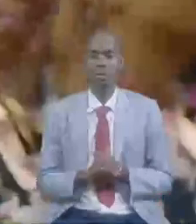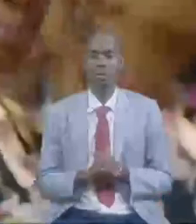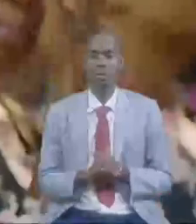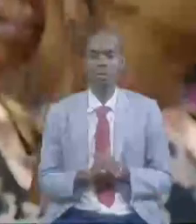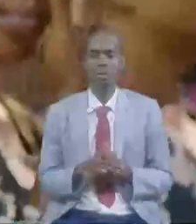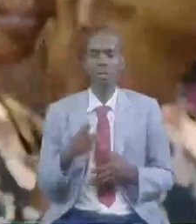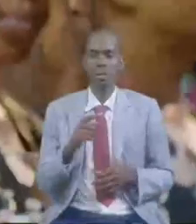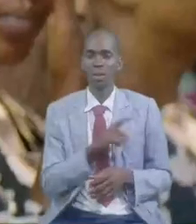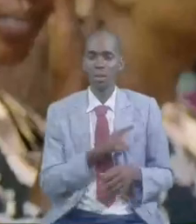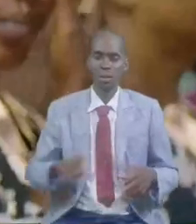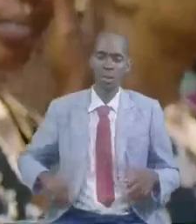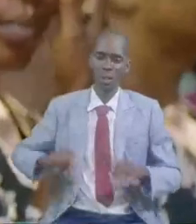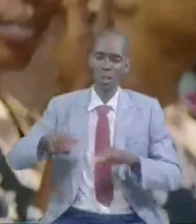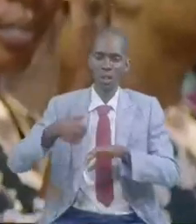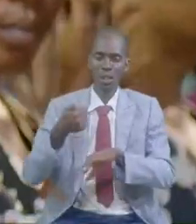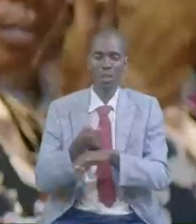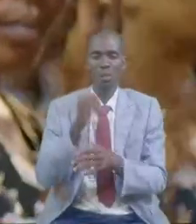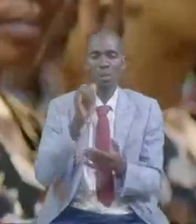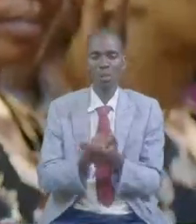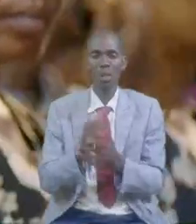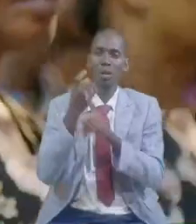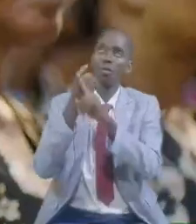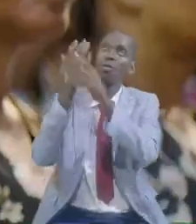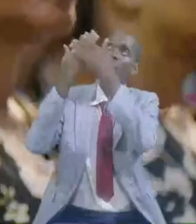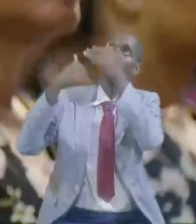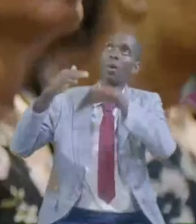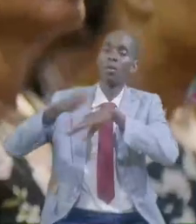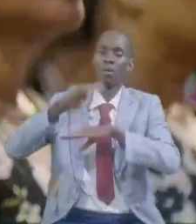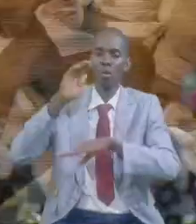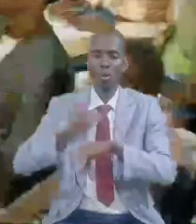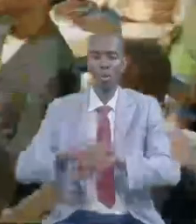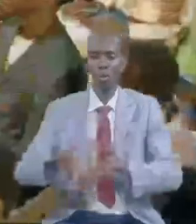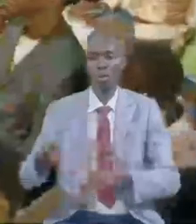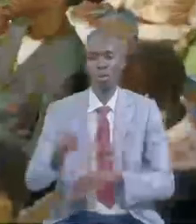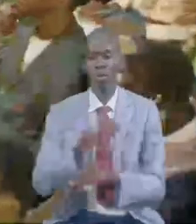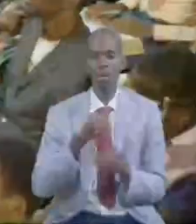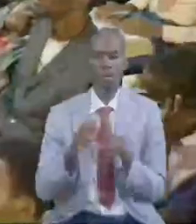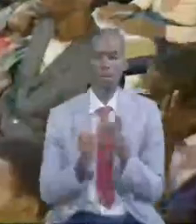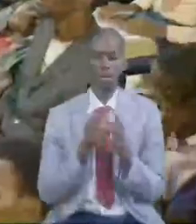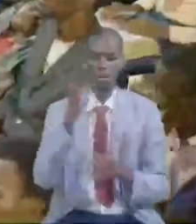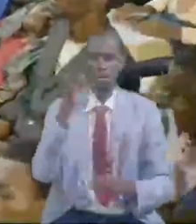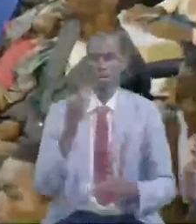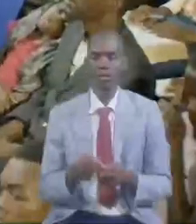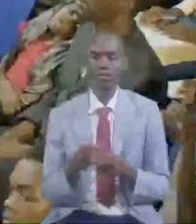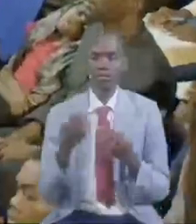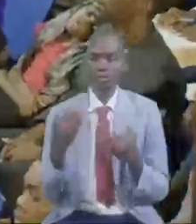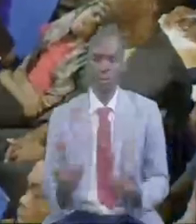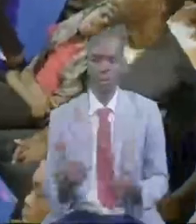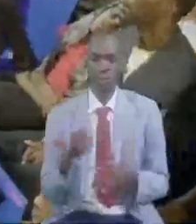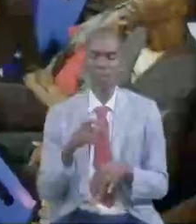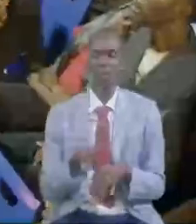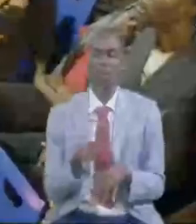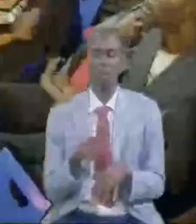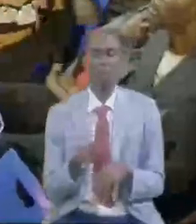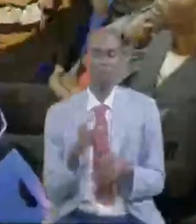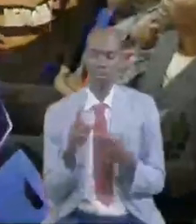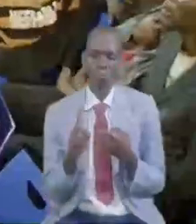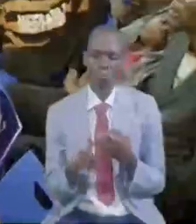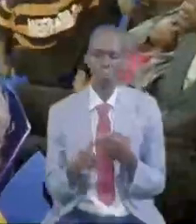Que le Seigneur le confirme du ciel sur toi au nom de Jésus. La tête baissée, les